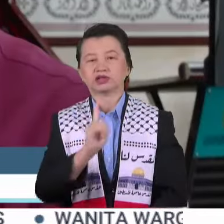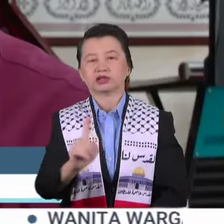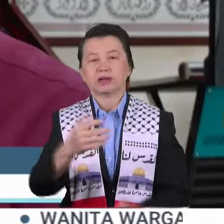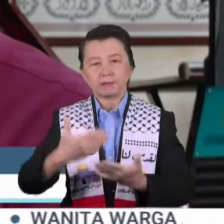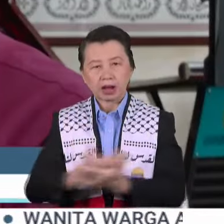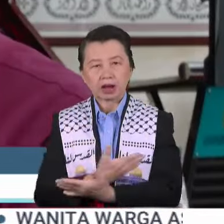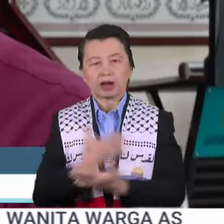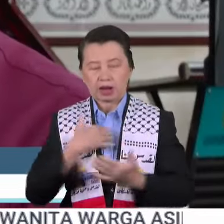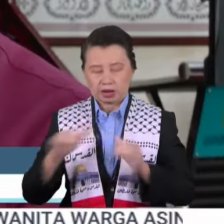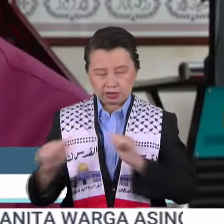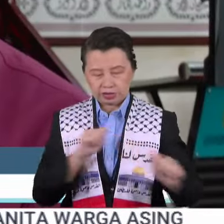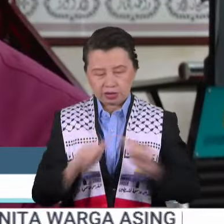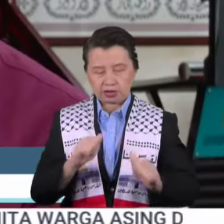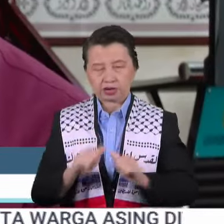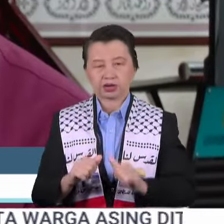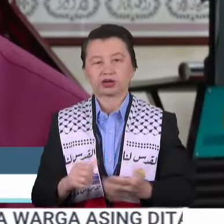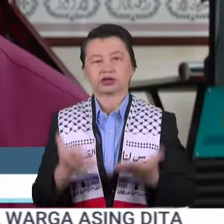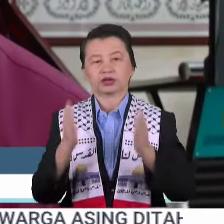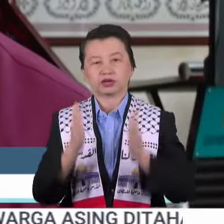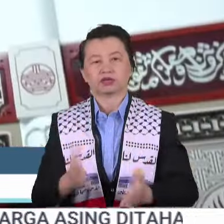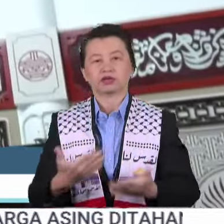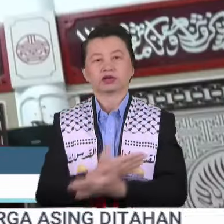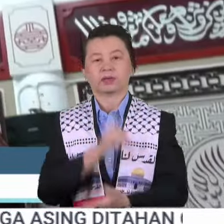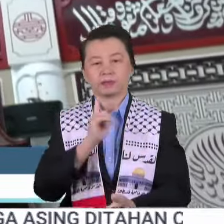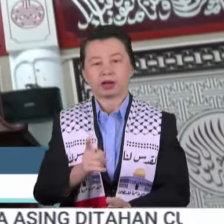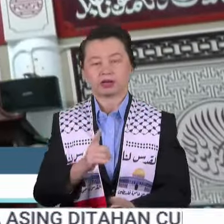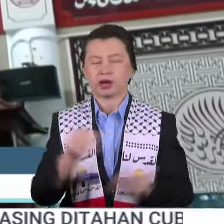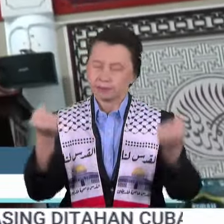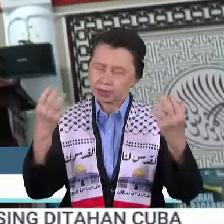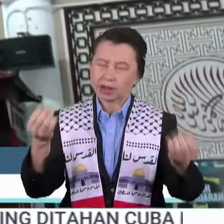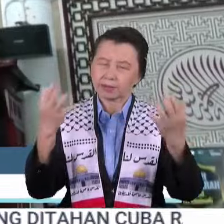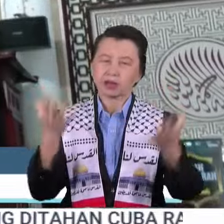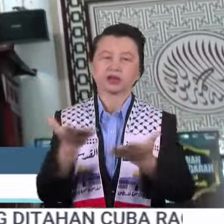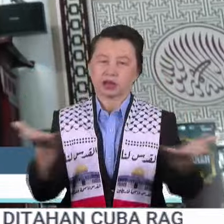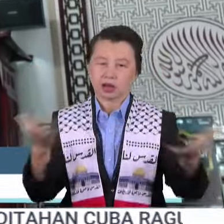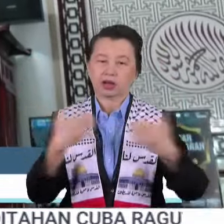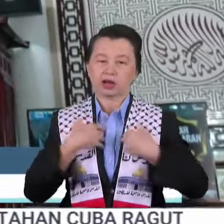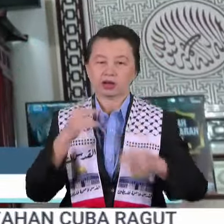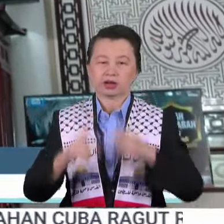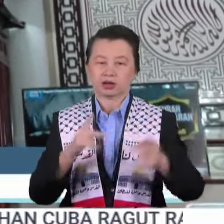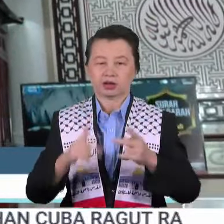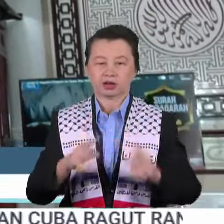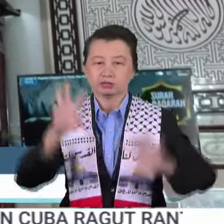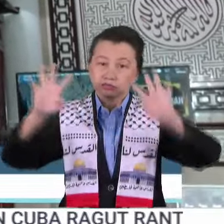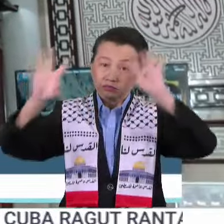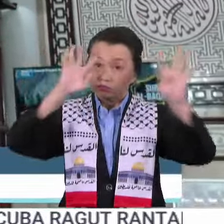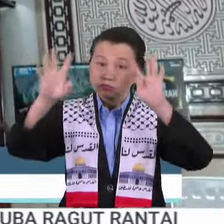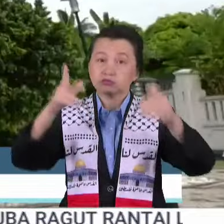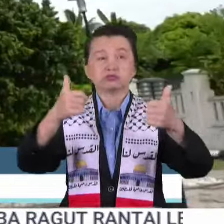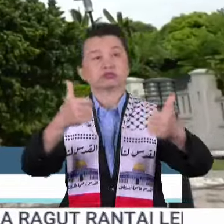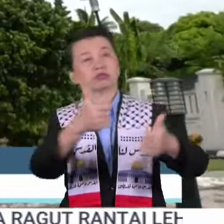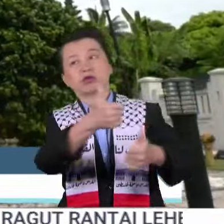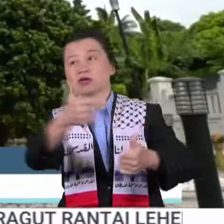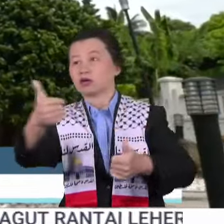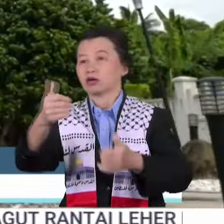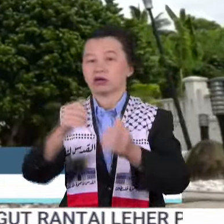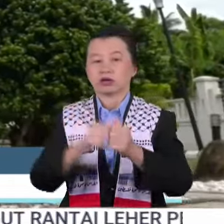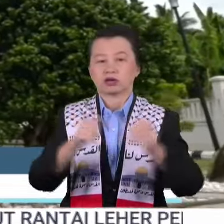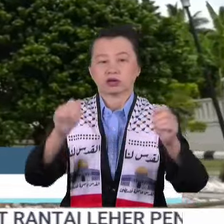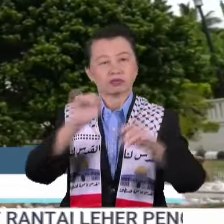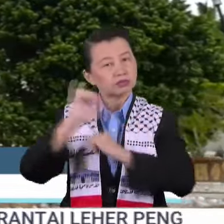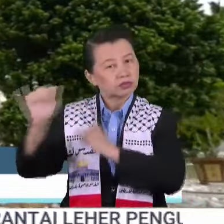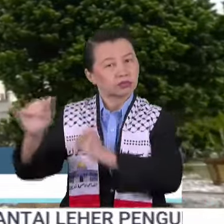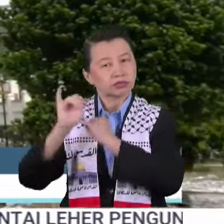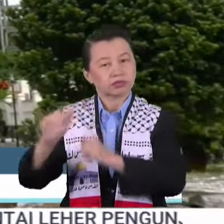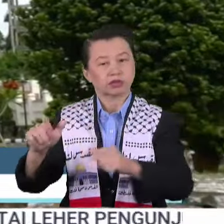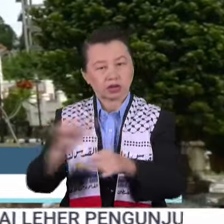ada, aktiviti-aktiviti mualaf pun ada. Tak ada masalah. Kemudahan prasarana yang lengkap, reka bentuk menarik dengan wangan taman